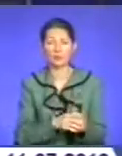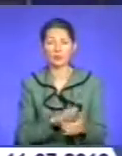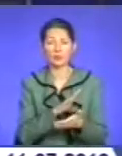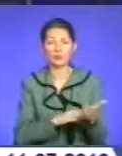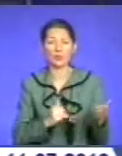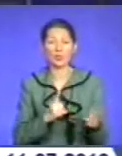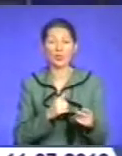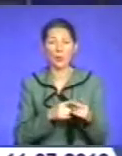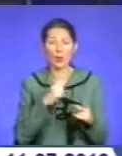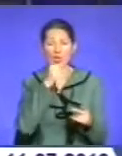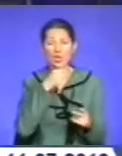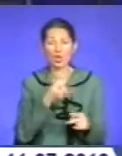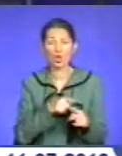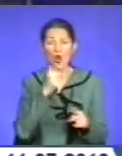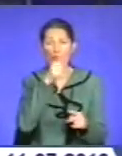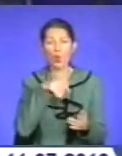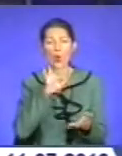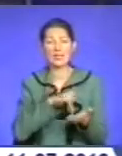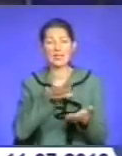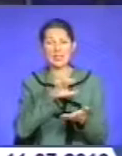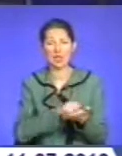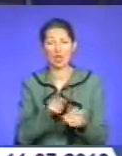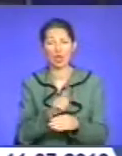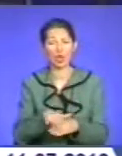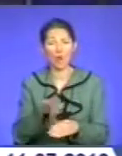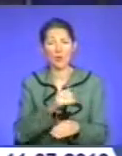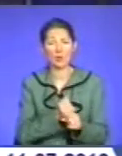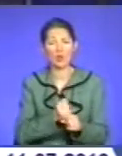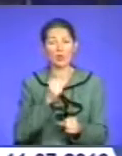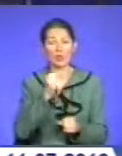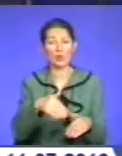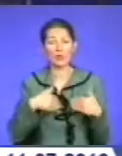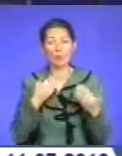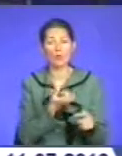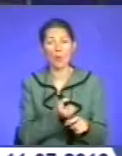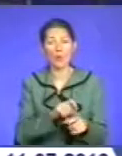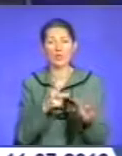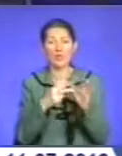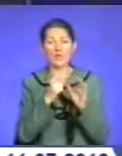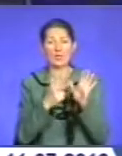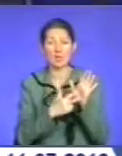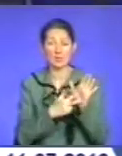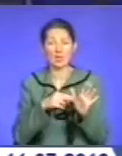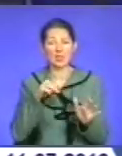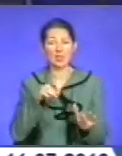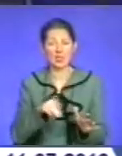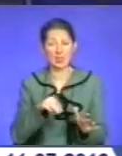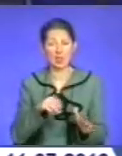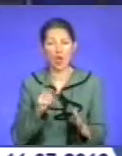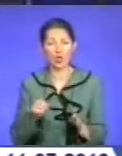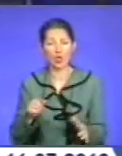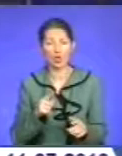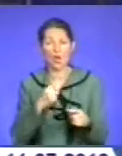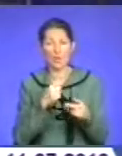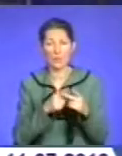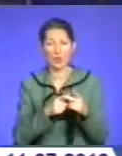Протягом першого півріччя цього року до центрів зайнятості Тернопільщини за працевлаштуванням звернулося понад 18 тисяч осіб, що на 1,5% менше,